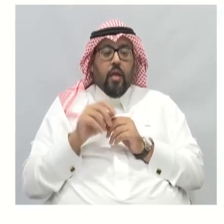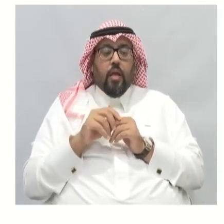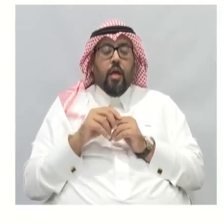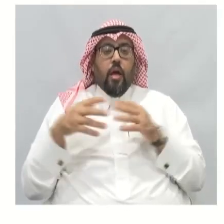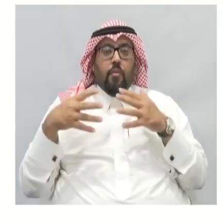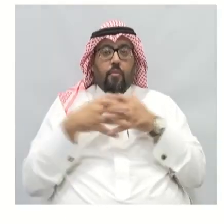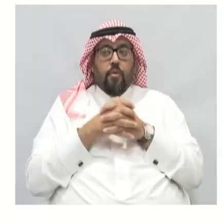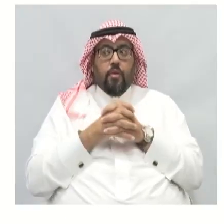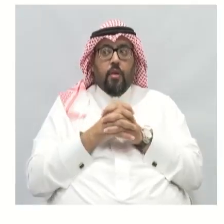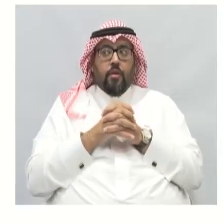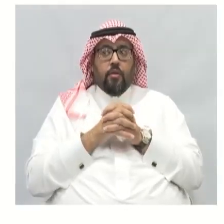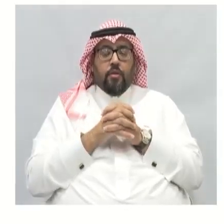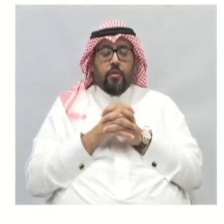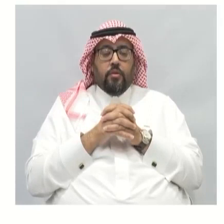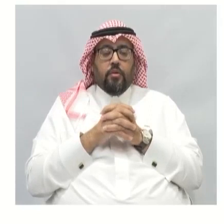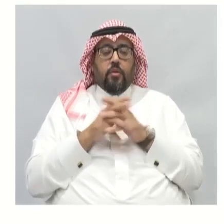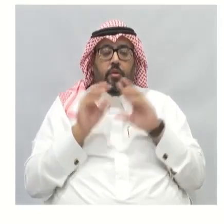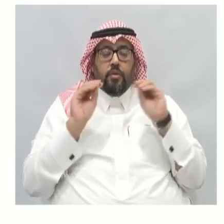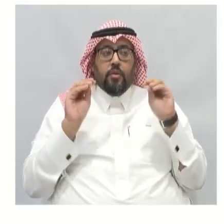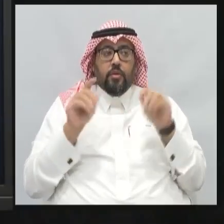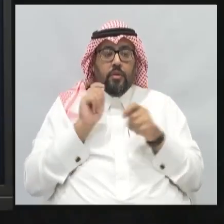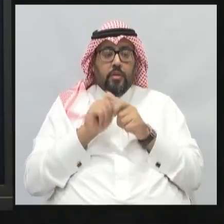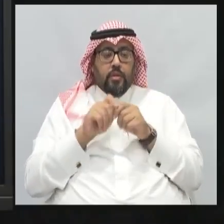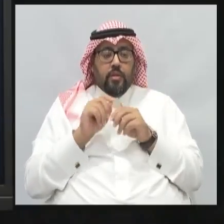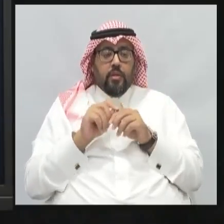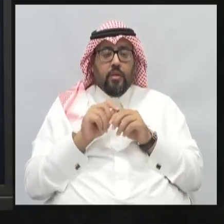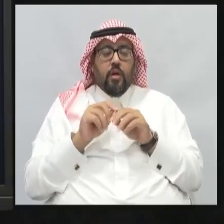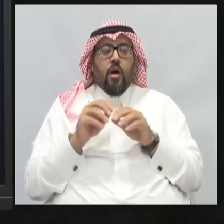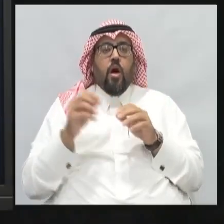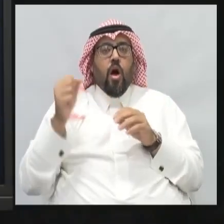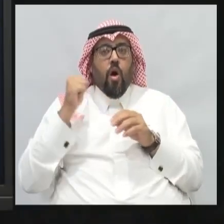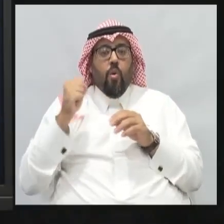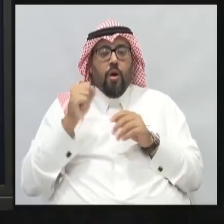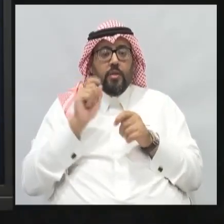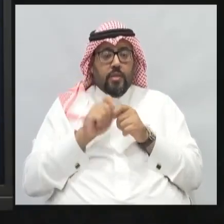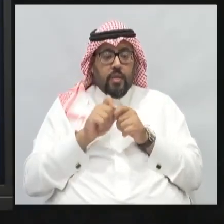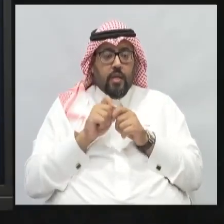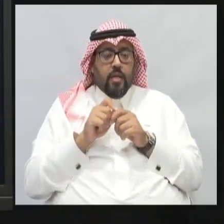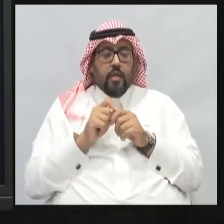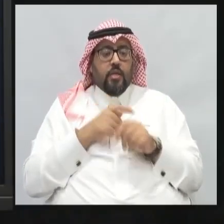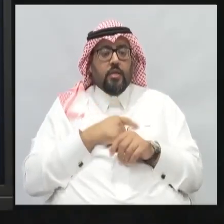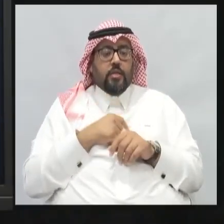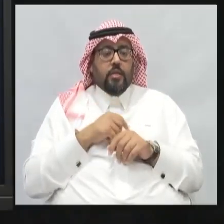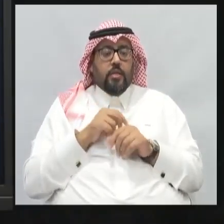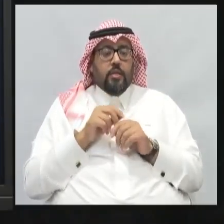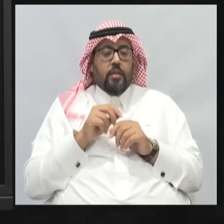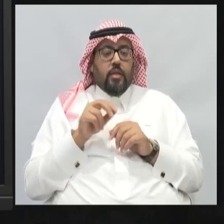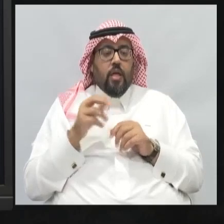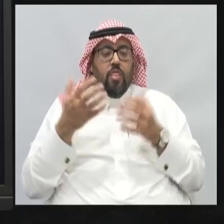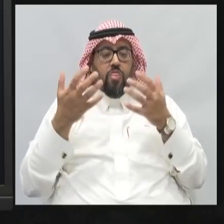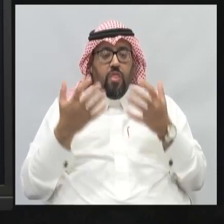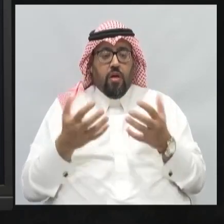المتحده انها تنتج وتصنع ابرز واقوى الصناعات تسمى بالصناعات